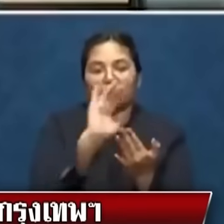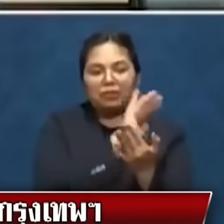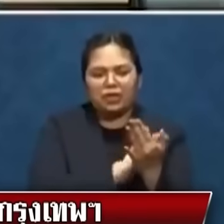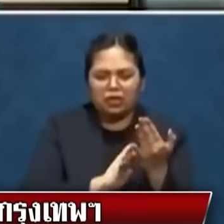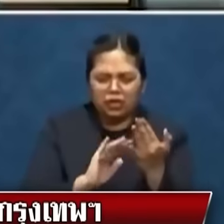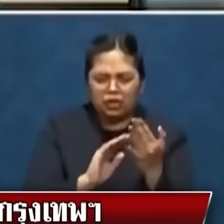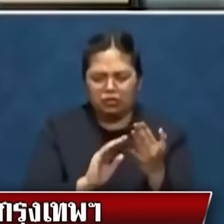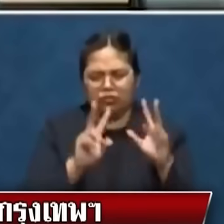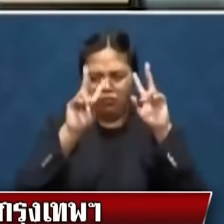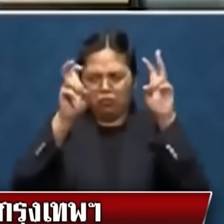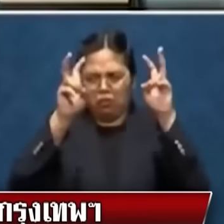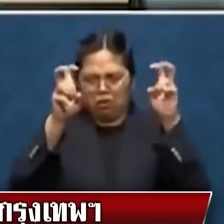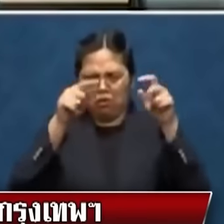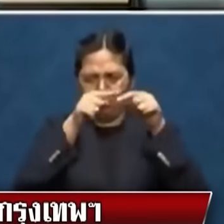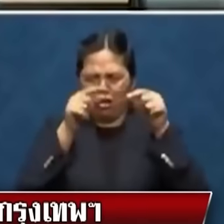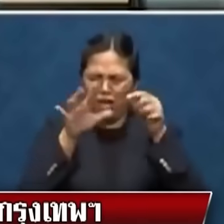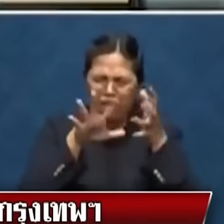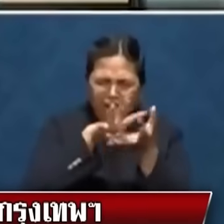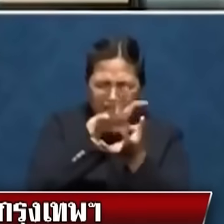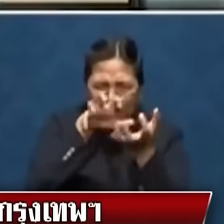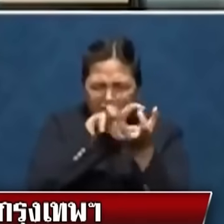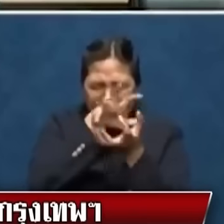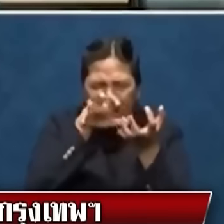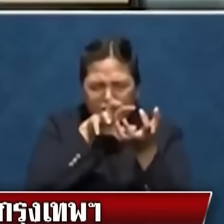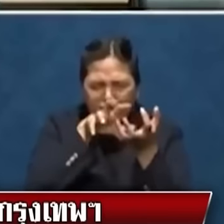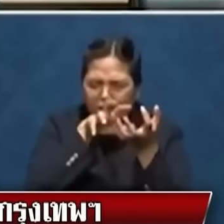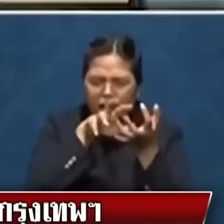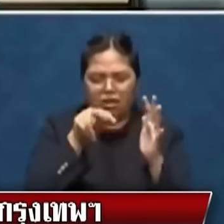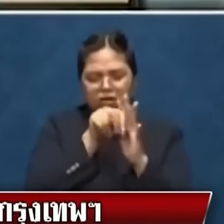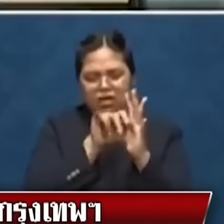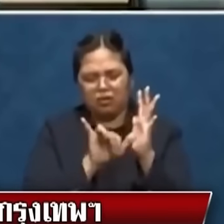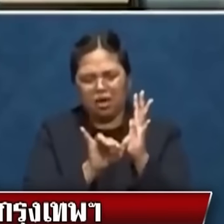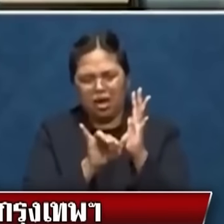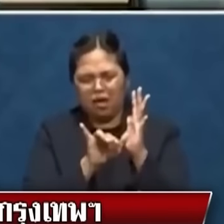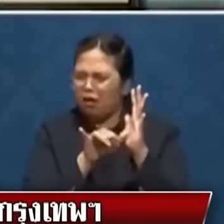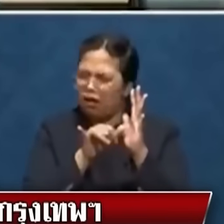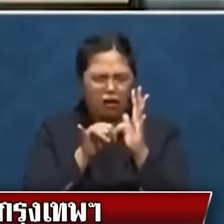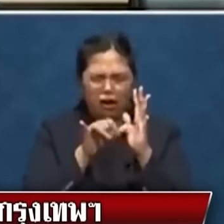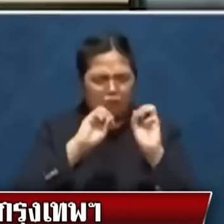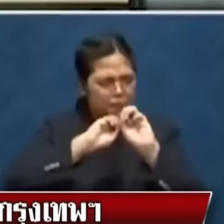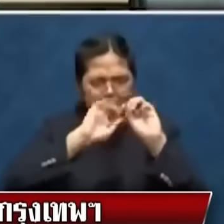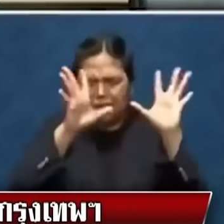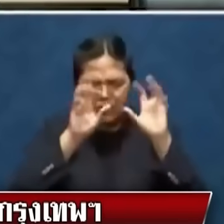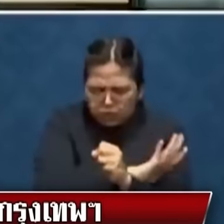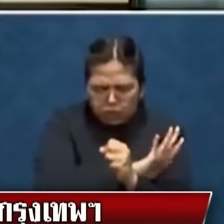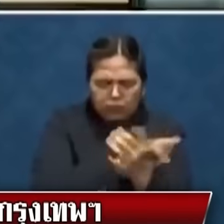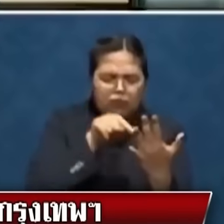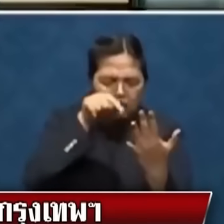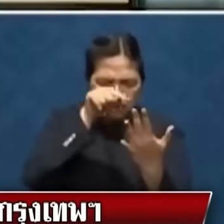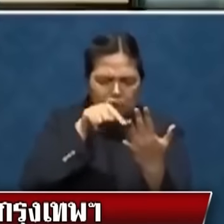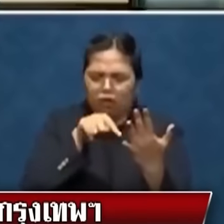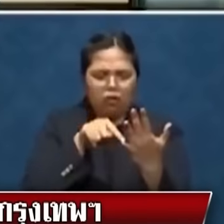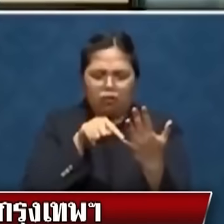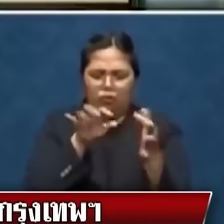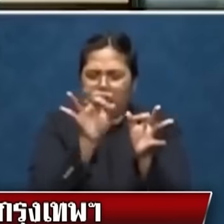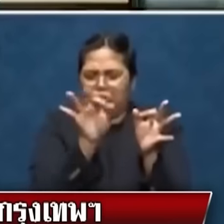เครือตัวนโยบายบอกตรงๆเลื่อนลอยขาดความชัดเจนฟุ่มเฟือยด้ว